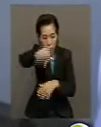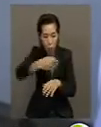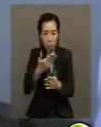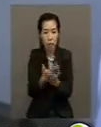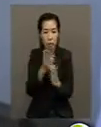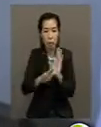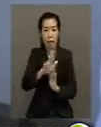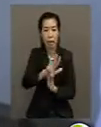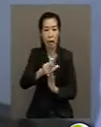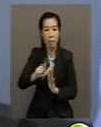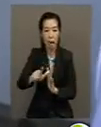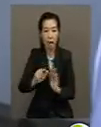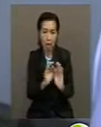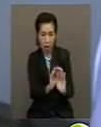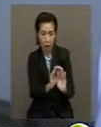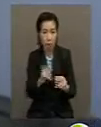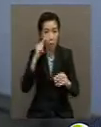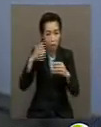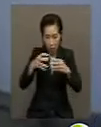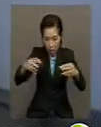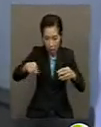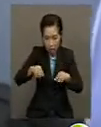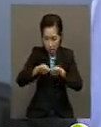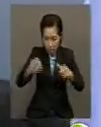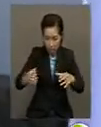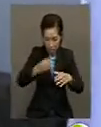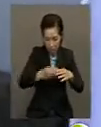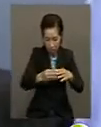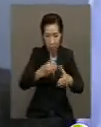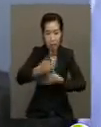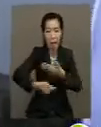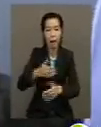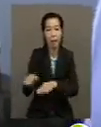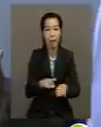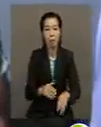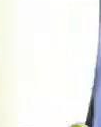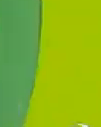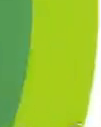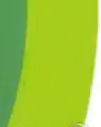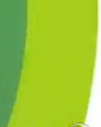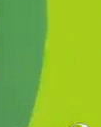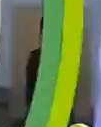อนอยู่แล้วก็บรรจุพร้อมสำหรับการขนย้ายไปซื้อไปขายนี่แหละครับ